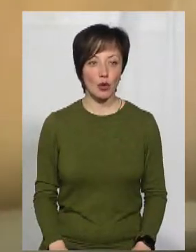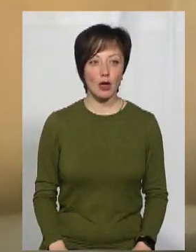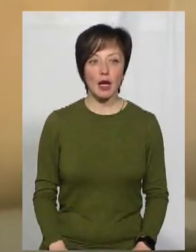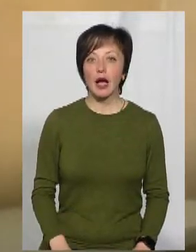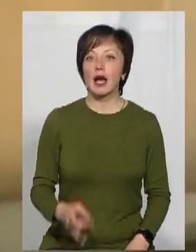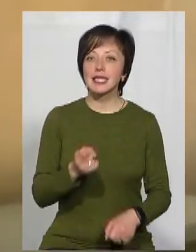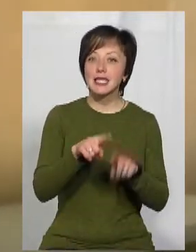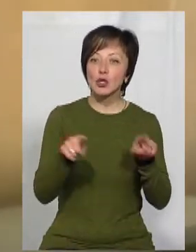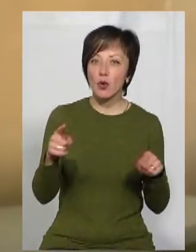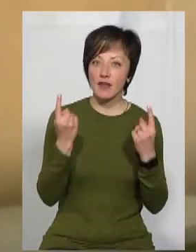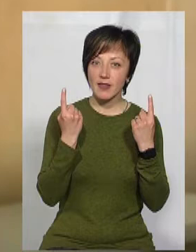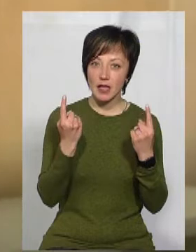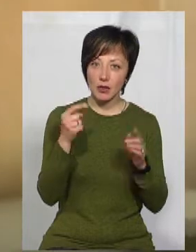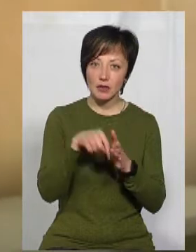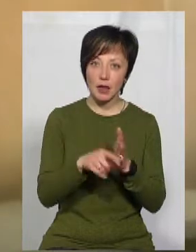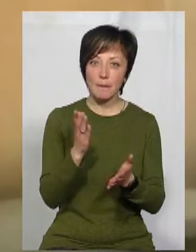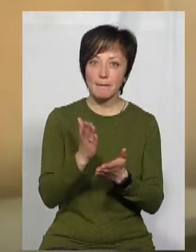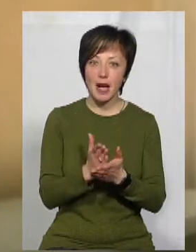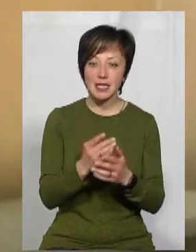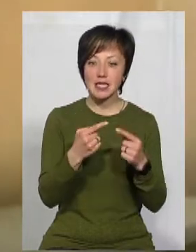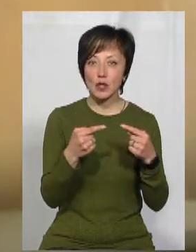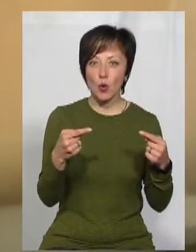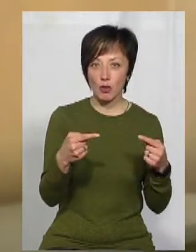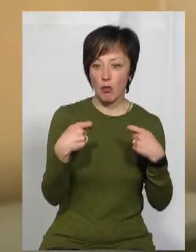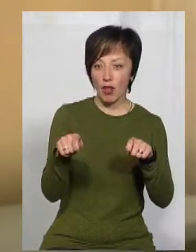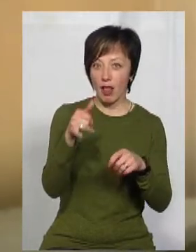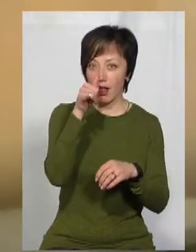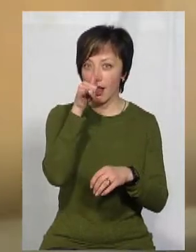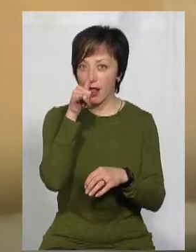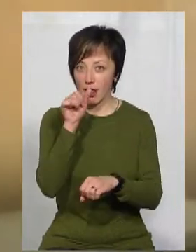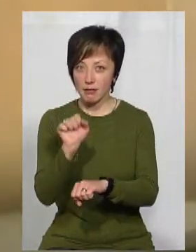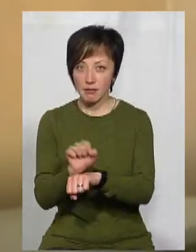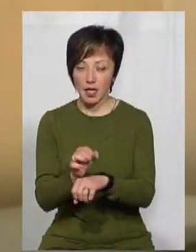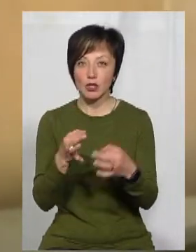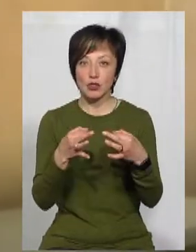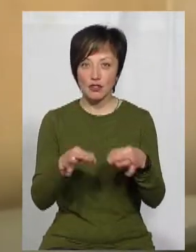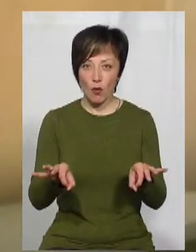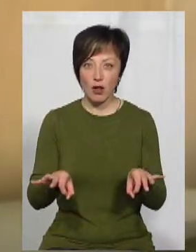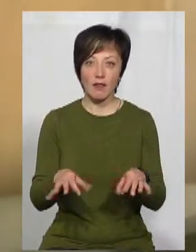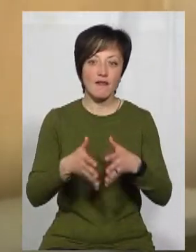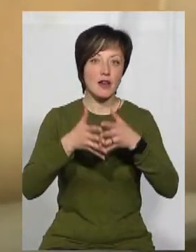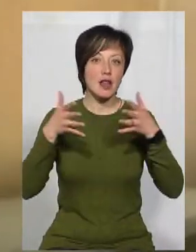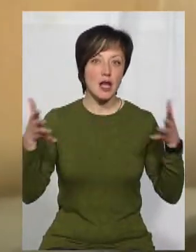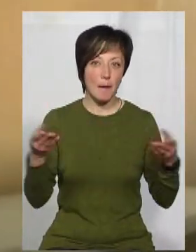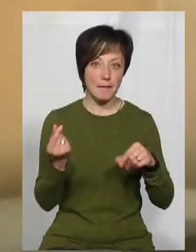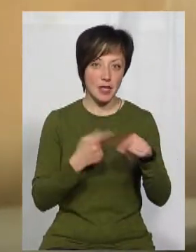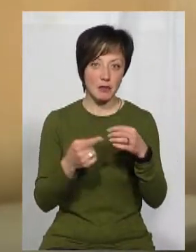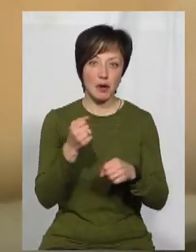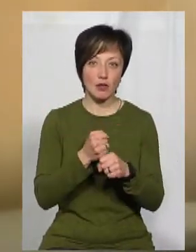тому сезонність тут ще велику роль відіграла сезон. Потім те, що дозволили монополіям працювати,